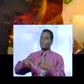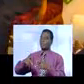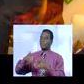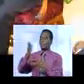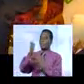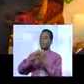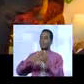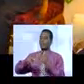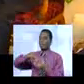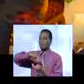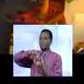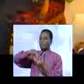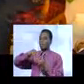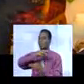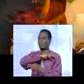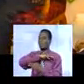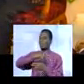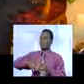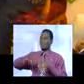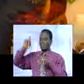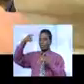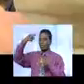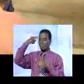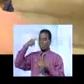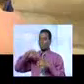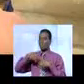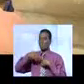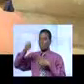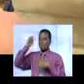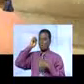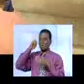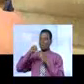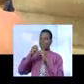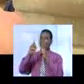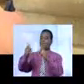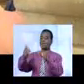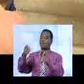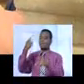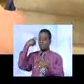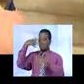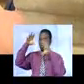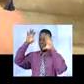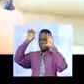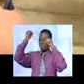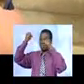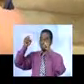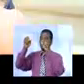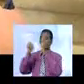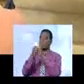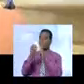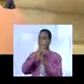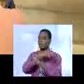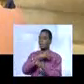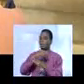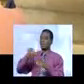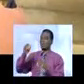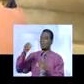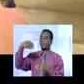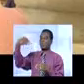du gouvernement ivoirien, ont été l'occasion pour le président Alassane Ouattara et son